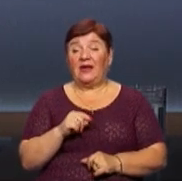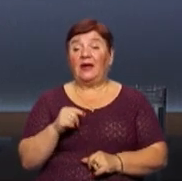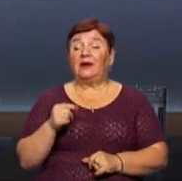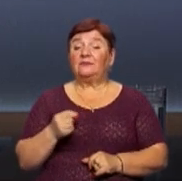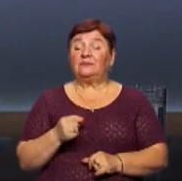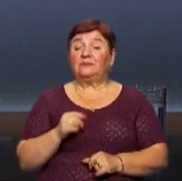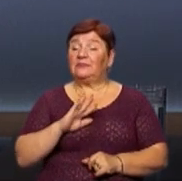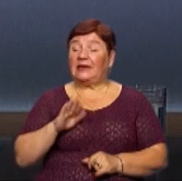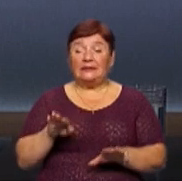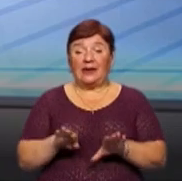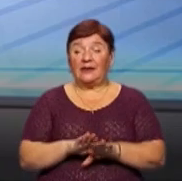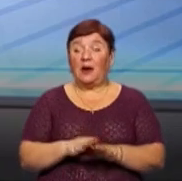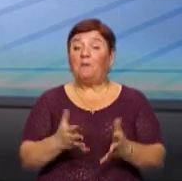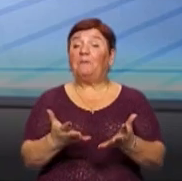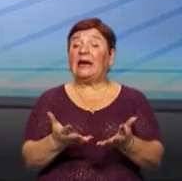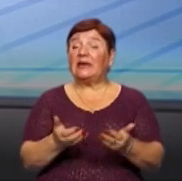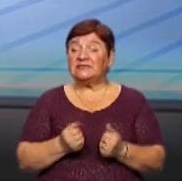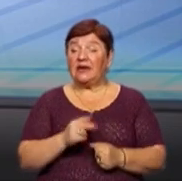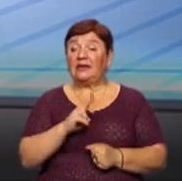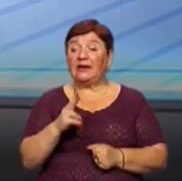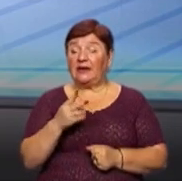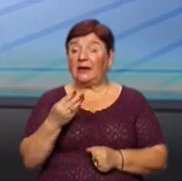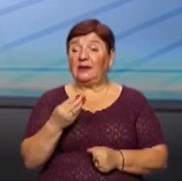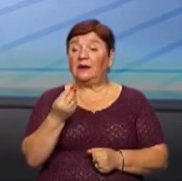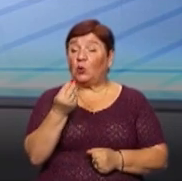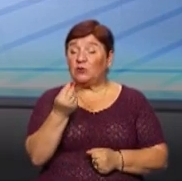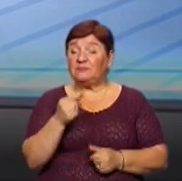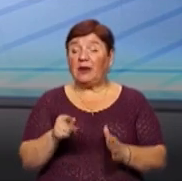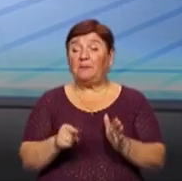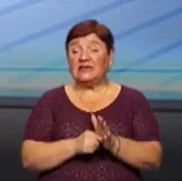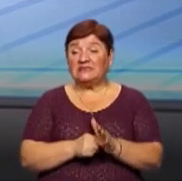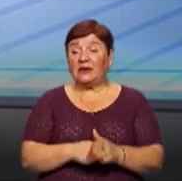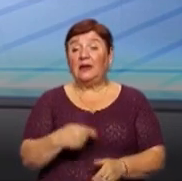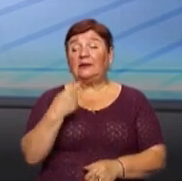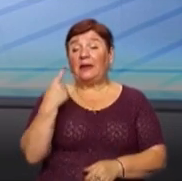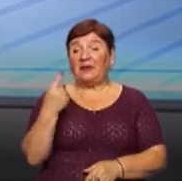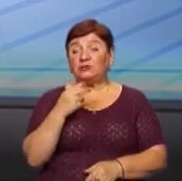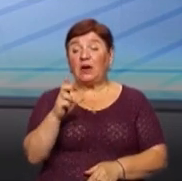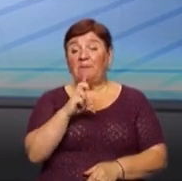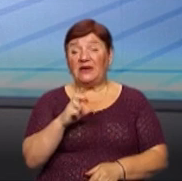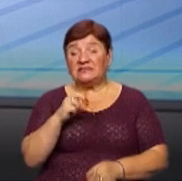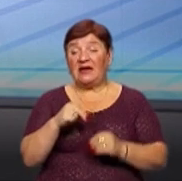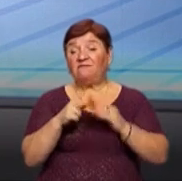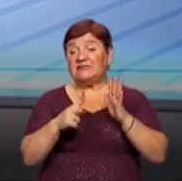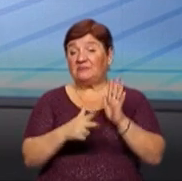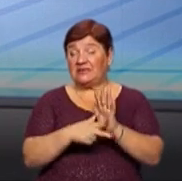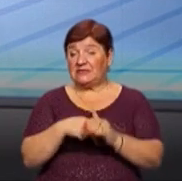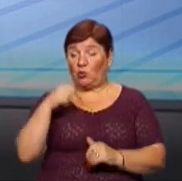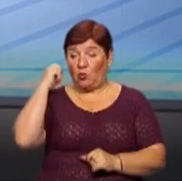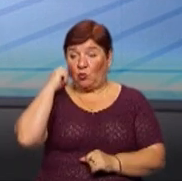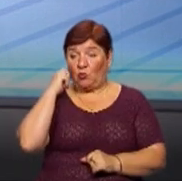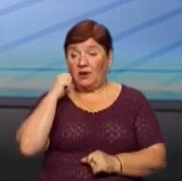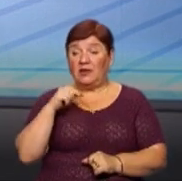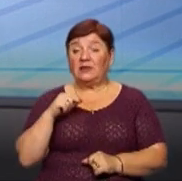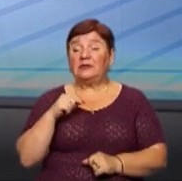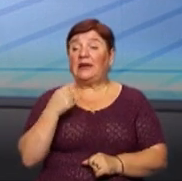Тобто береться хто? Який розмір пенсії був на 1 березня 2018 року? Угу. Не до чи тобто після? Тобто не